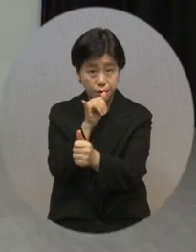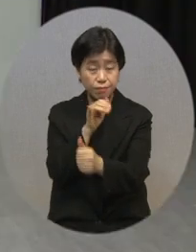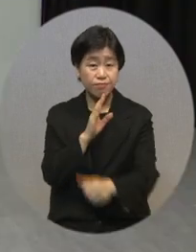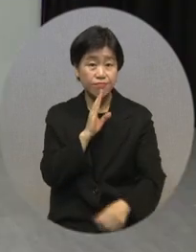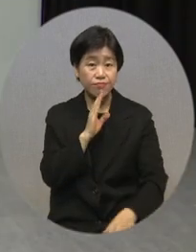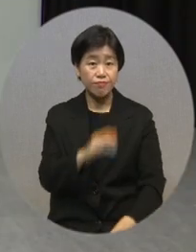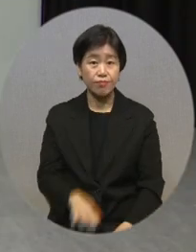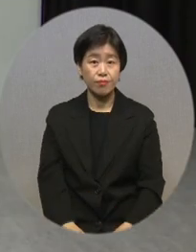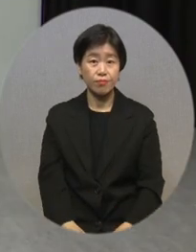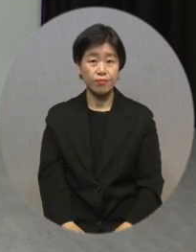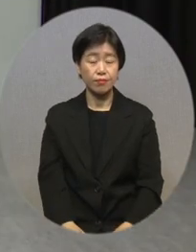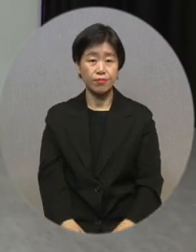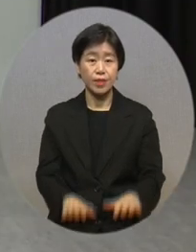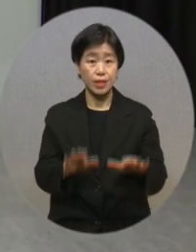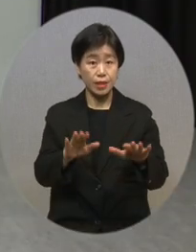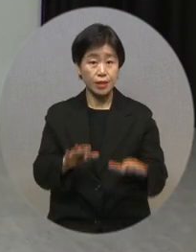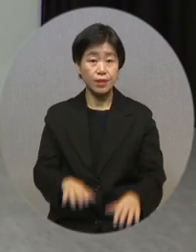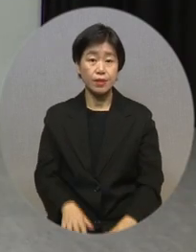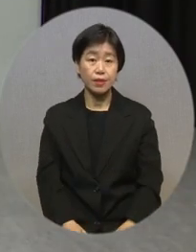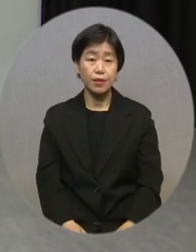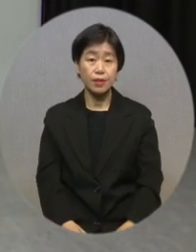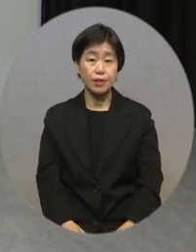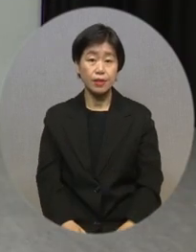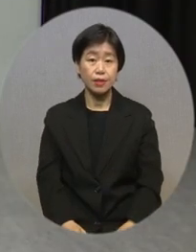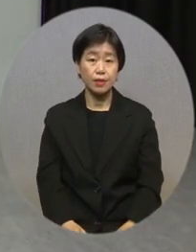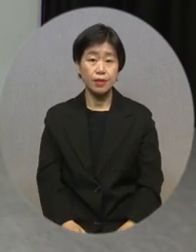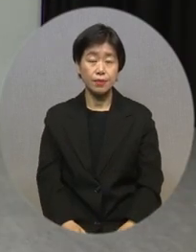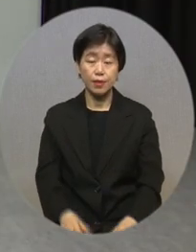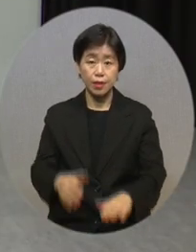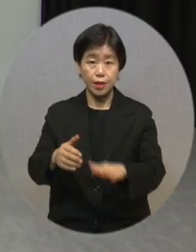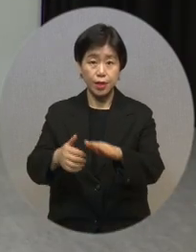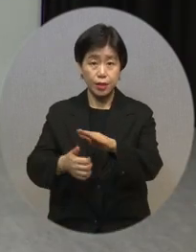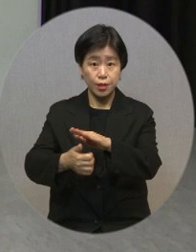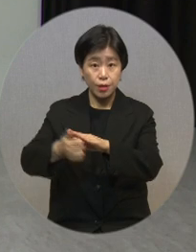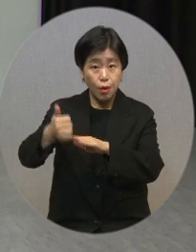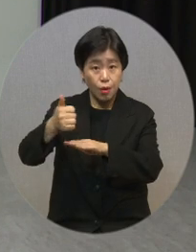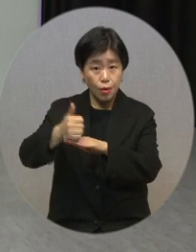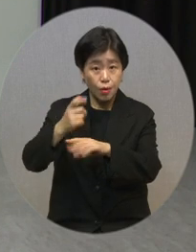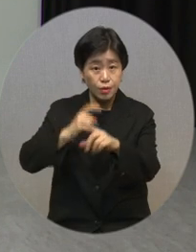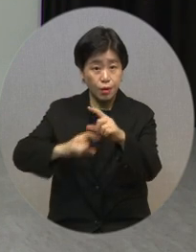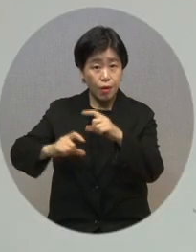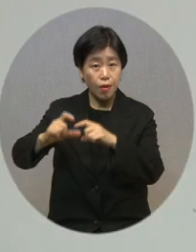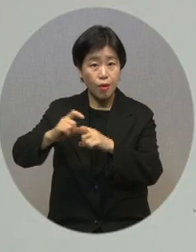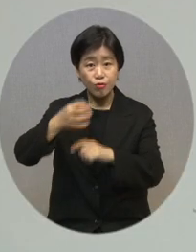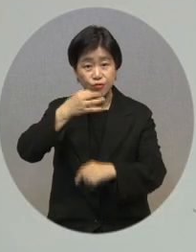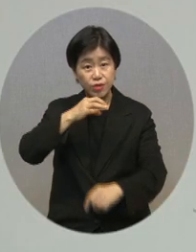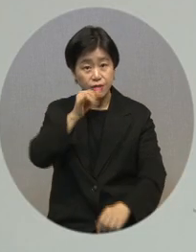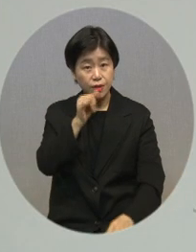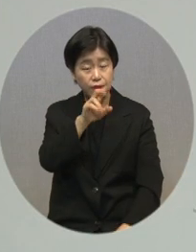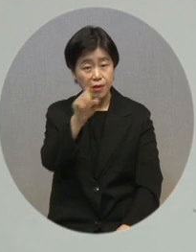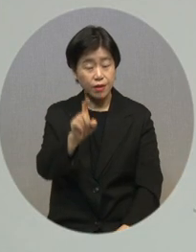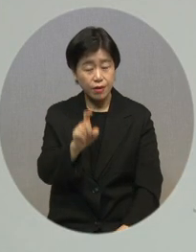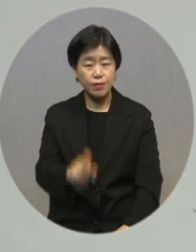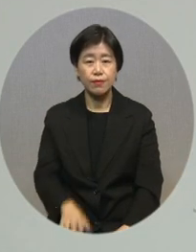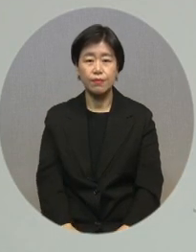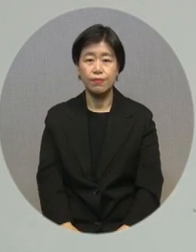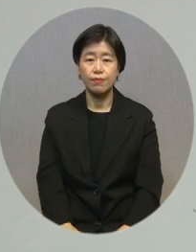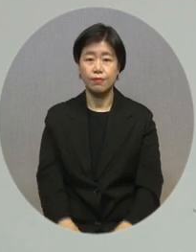성과가. 지금 50인 미만의 그런 제 그 어떻습니까? 건수 네, 같은 거. 지금